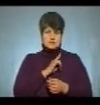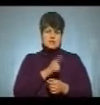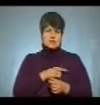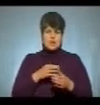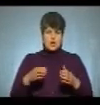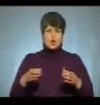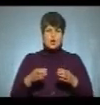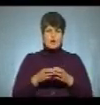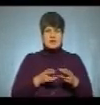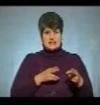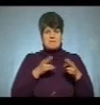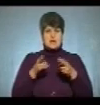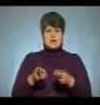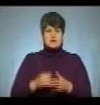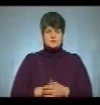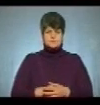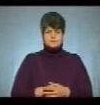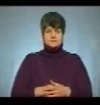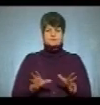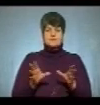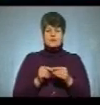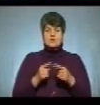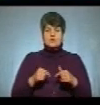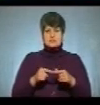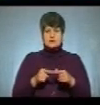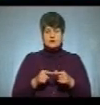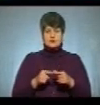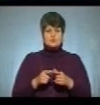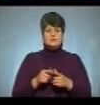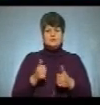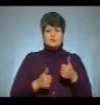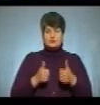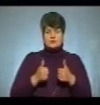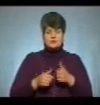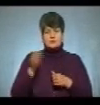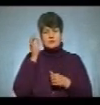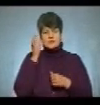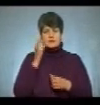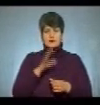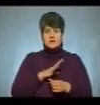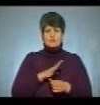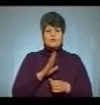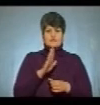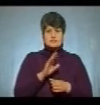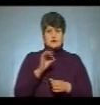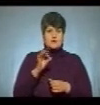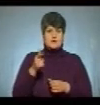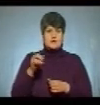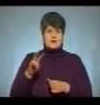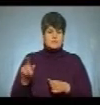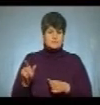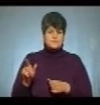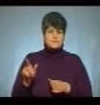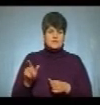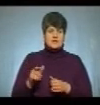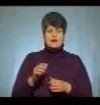які приїхали. Співорганізатор турніру Андрій Біскуп пригадав, яким був Василь Огаль. Василь